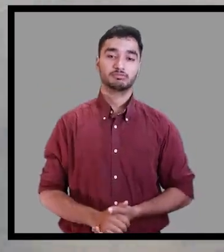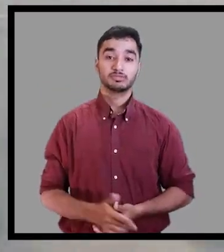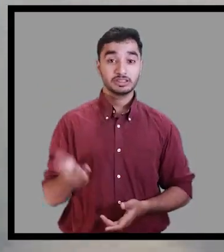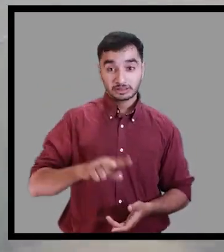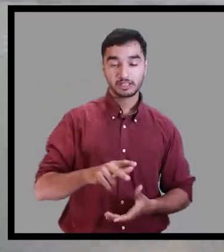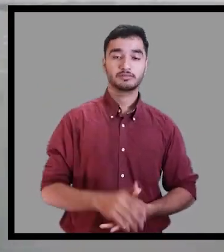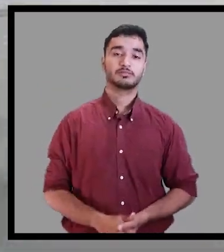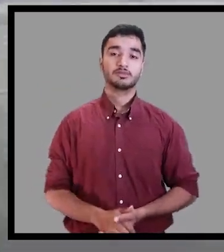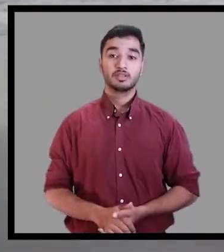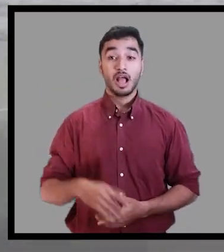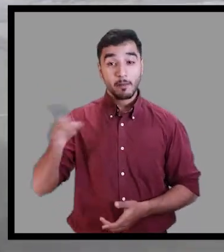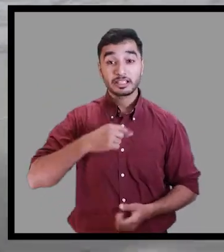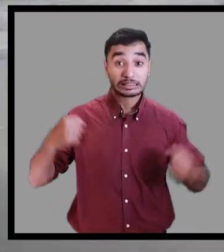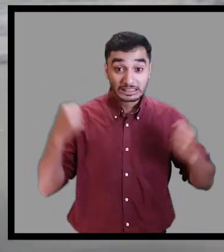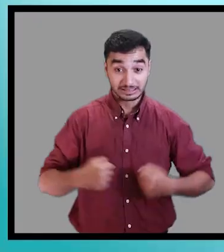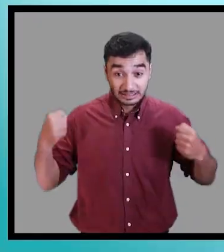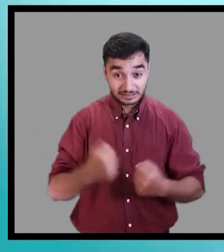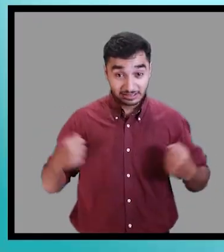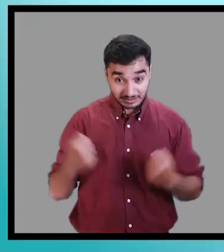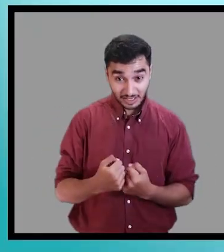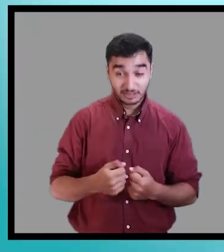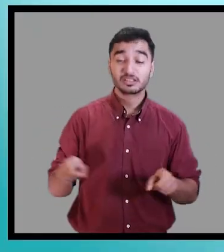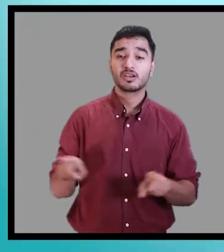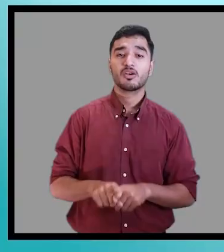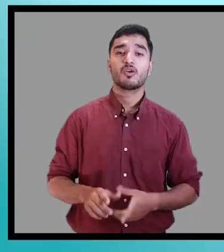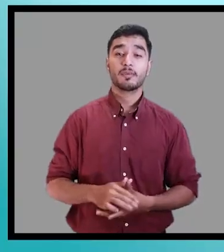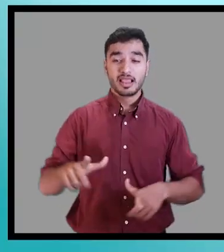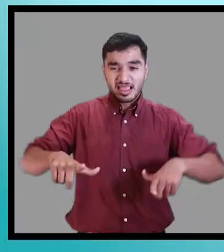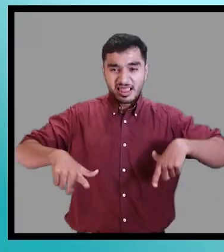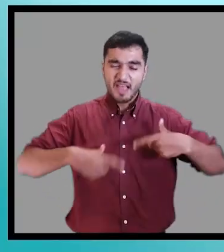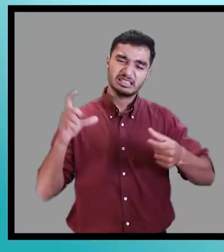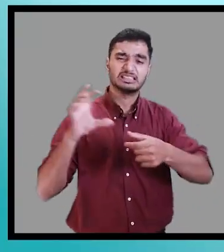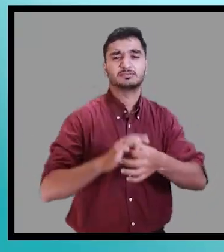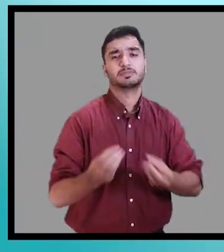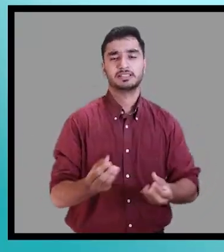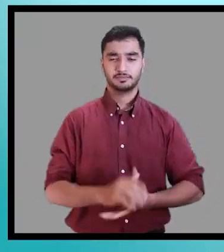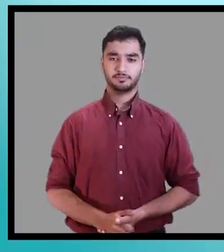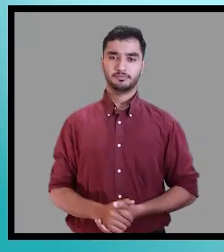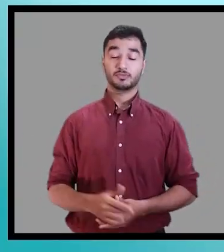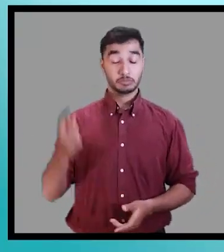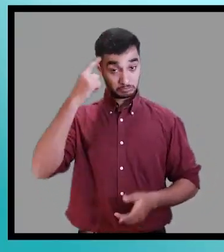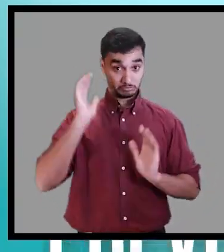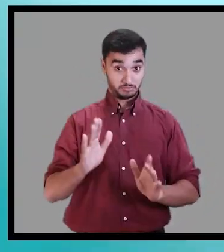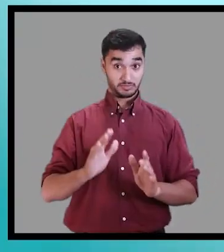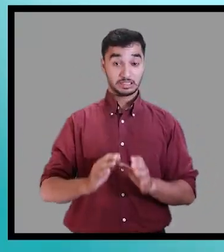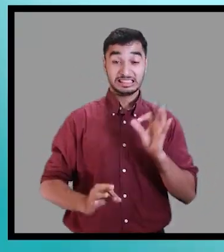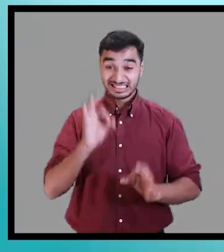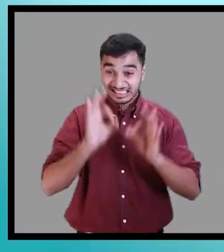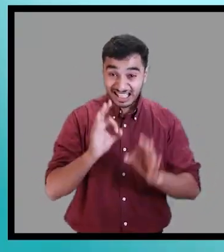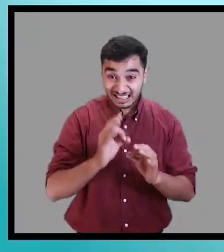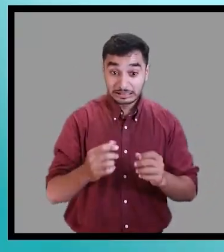करें। इसके साथ साथ रेगुलर एक्सरसाइज किसी न किसी तरीके से अपनी ज़िंदगी में शामिल रखें। याद रहे,